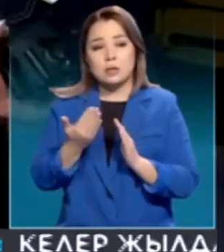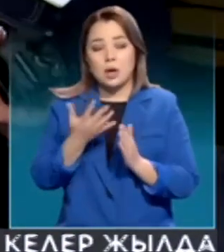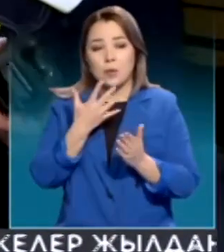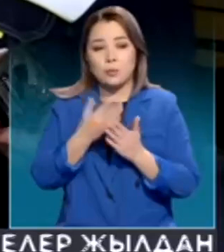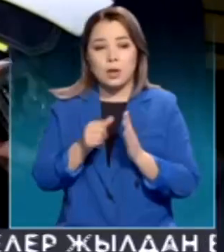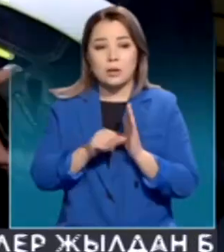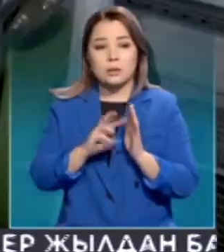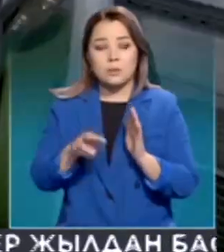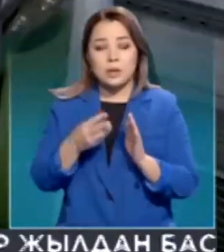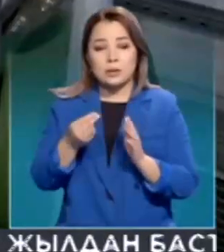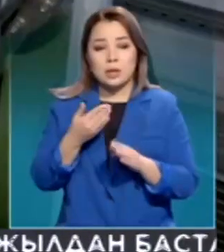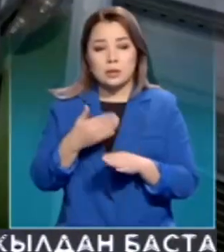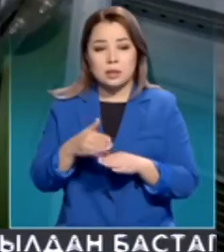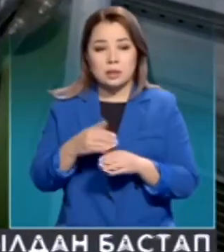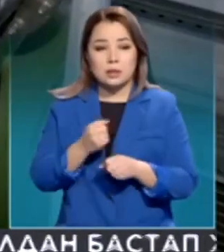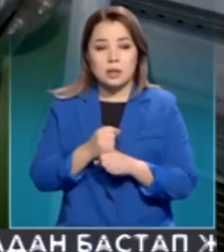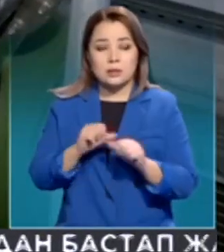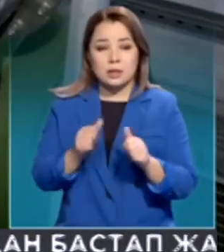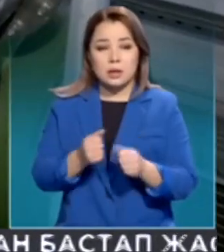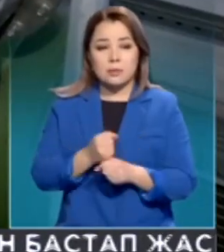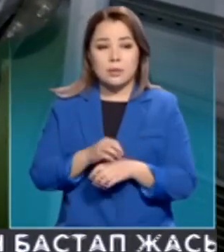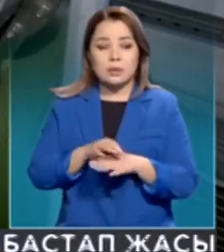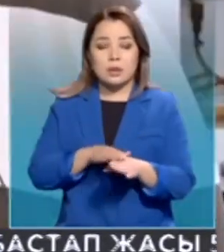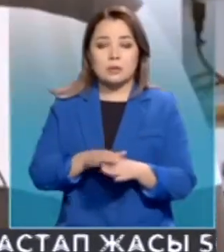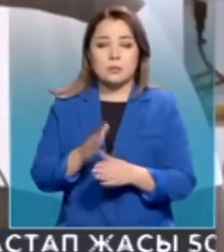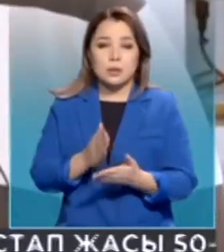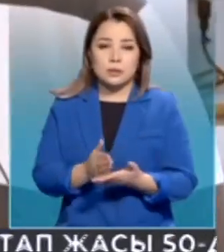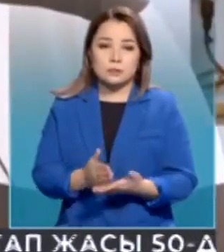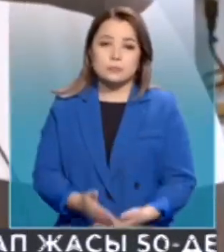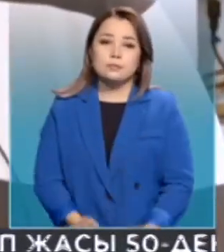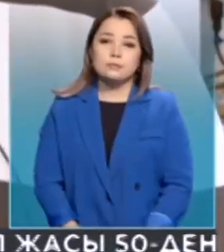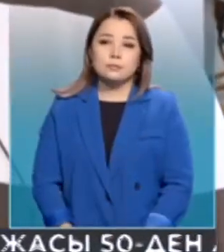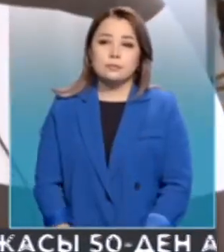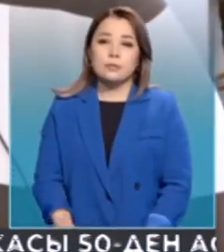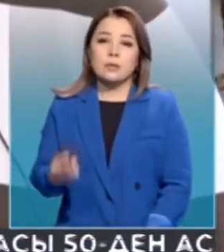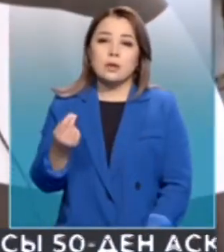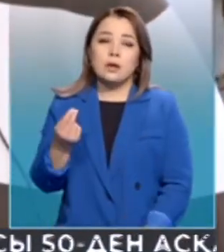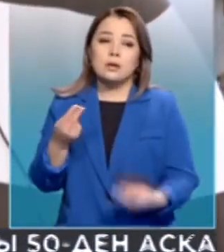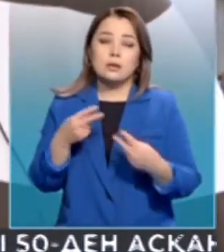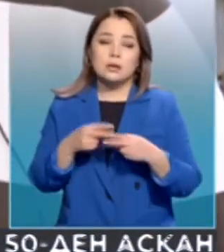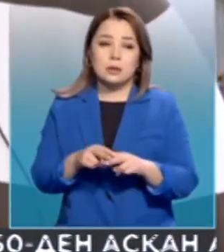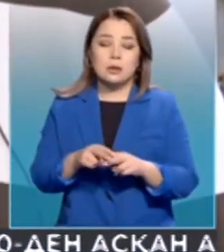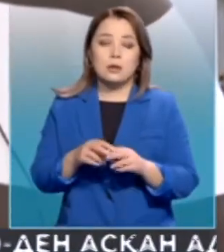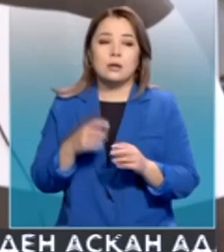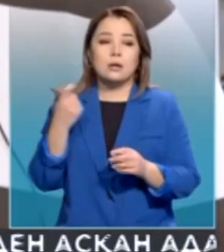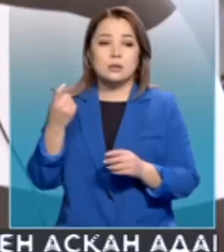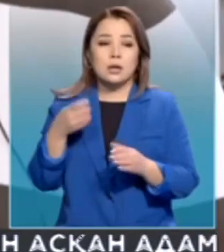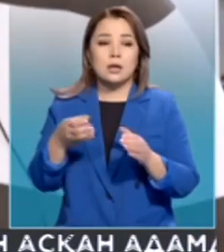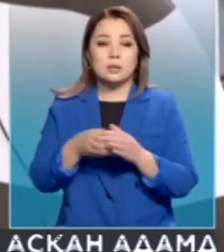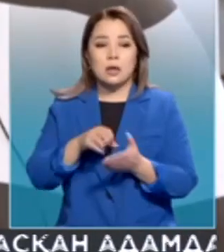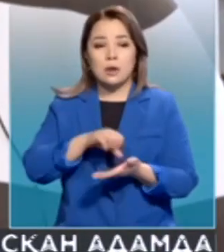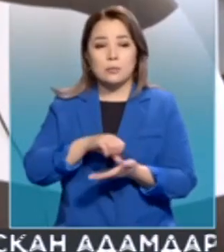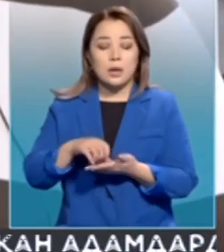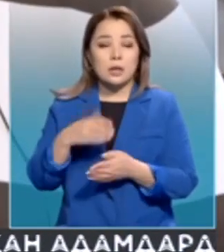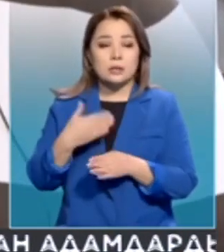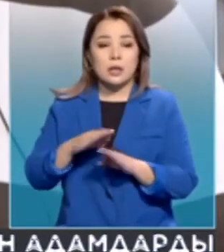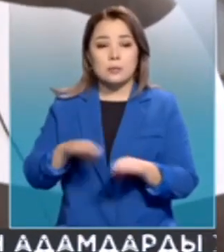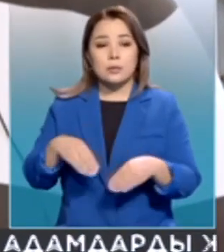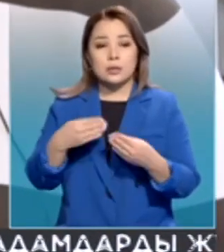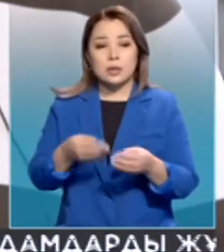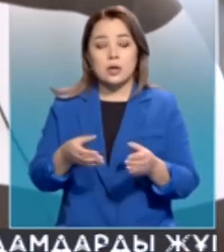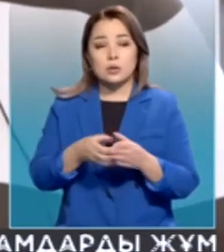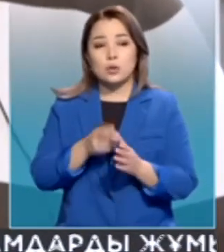жуық несие рәсімдеп қымбат жабдық сатып алған. Қаржыландыру Қазақ Агро кредиттік корпорациясының несие беру